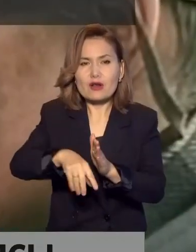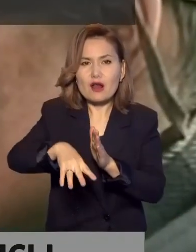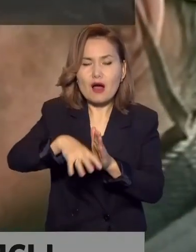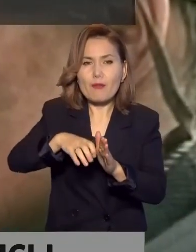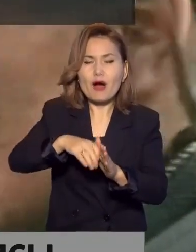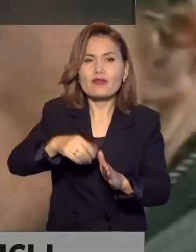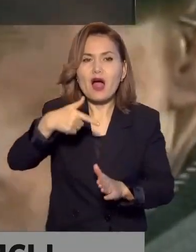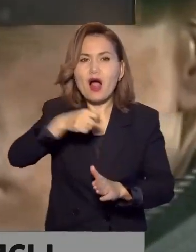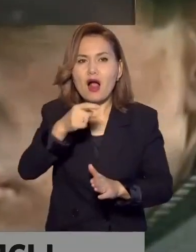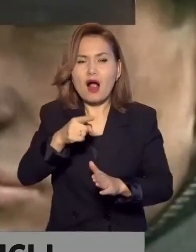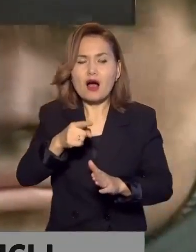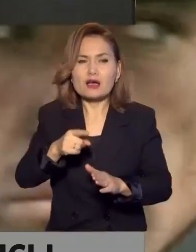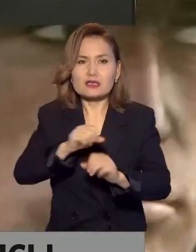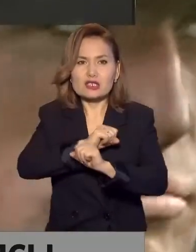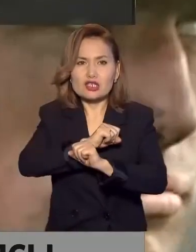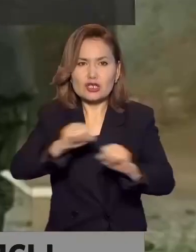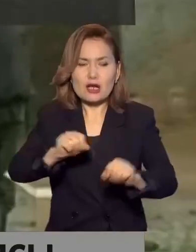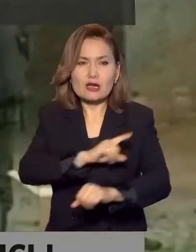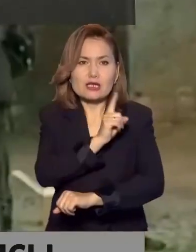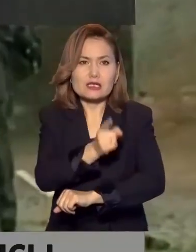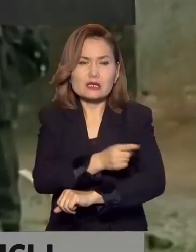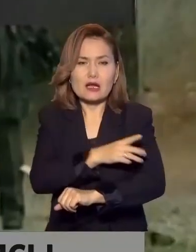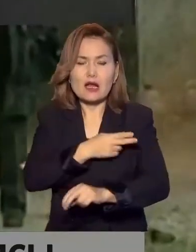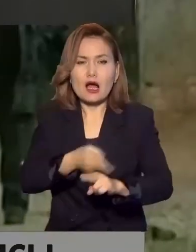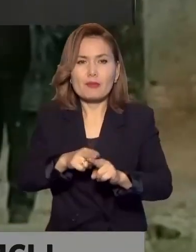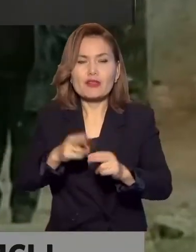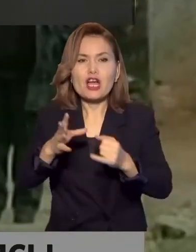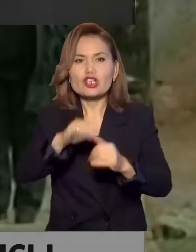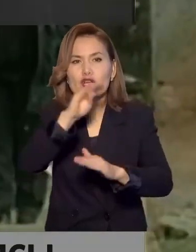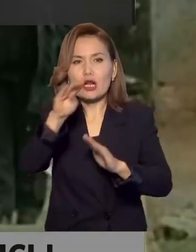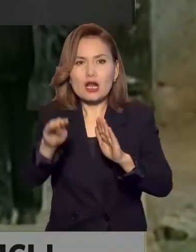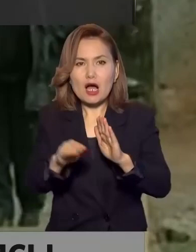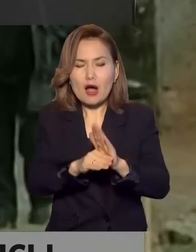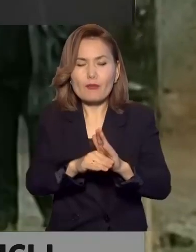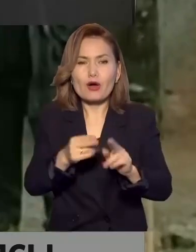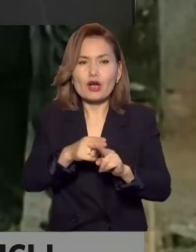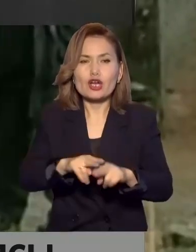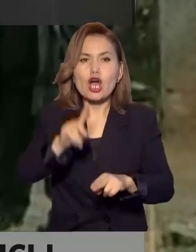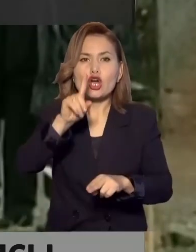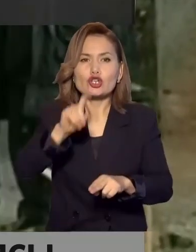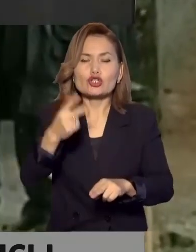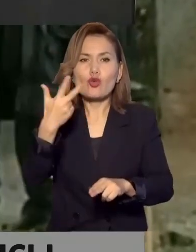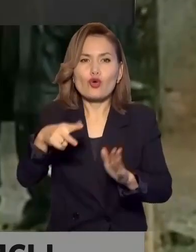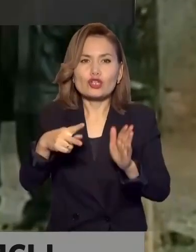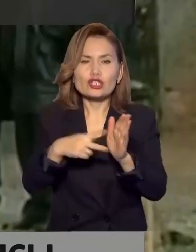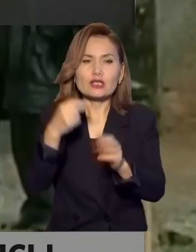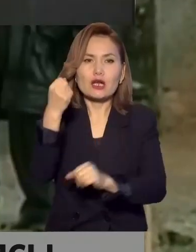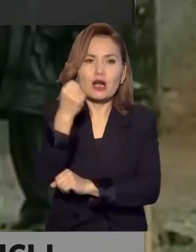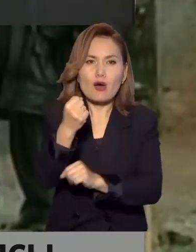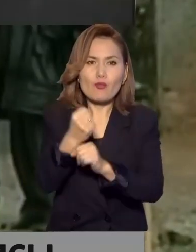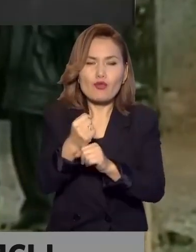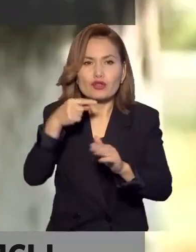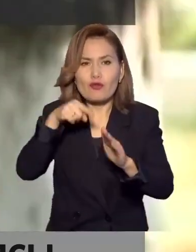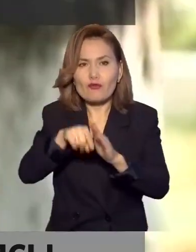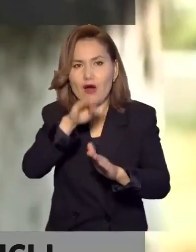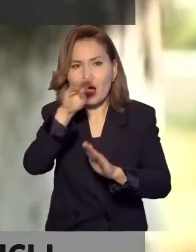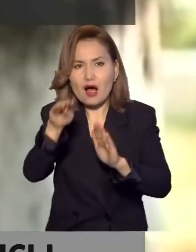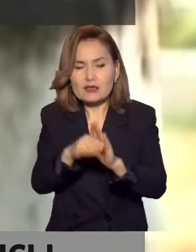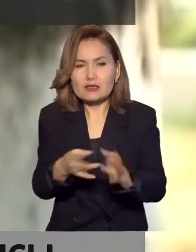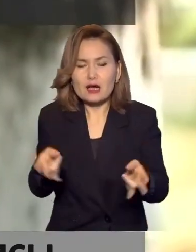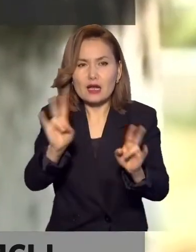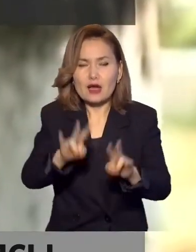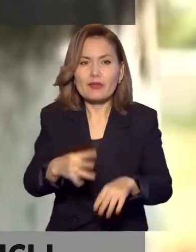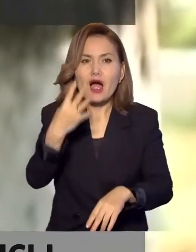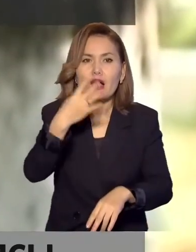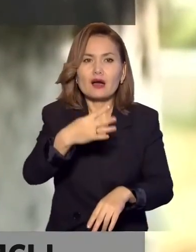көмір қосындысы сатылды. Оқыс оқиға болған кезде жер астында 3-ші ауысымның 137 қызметкері болған. Жарылыс салдарынан